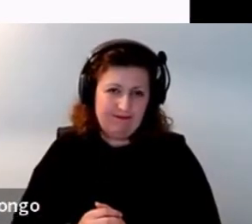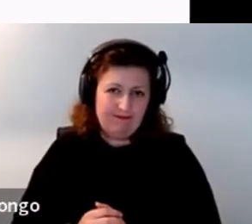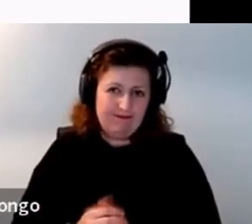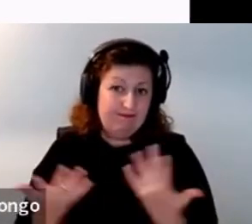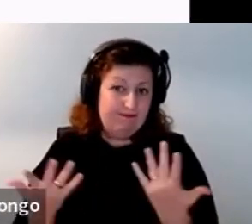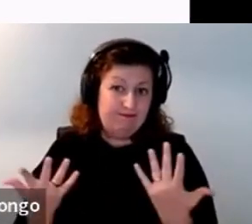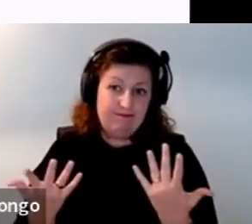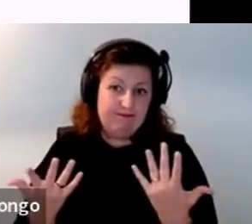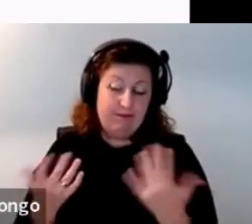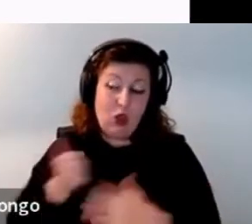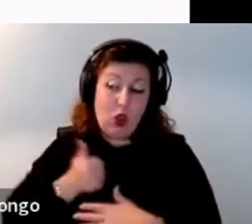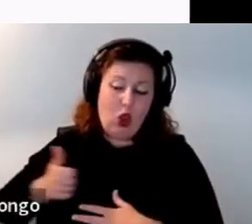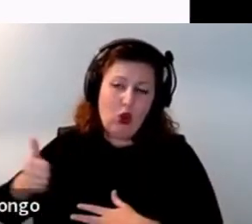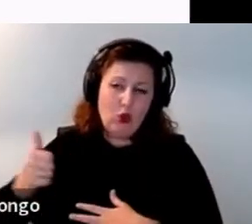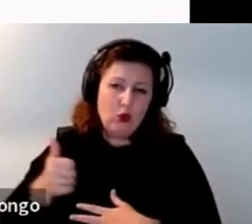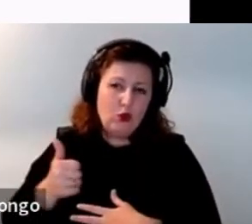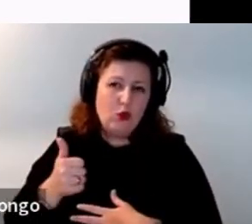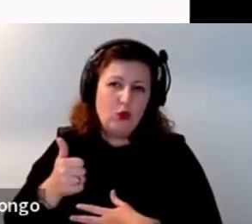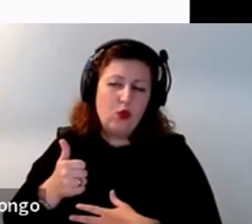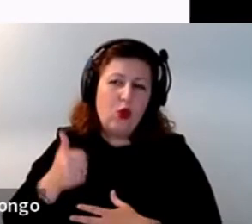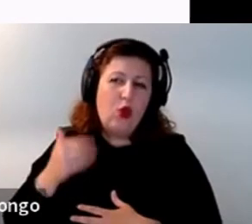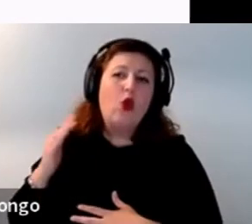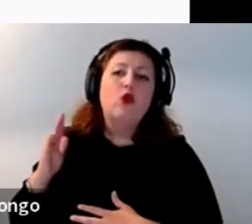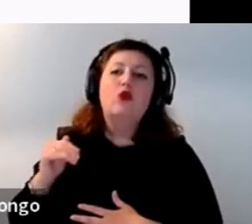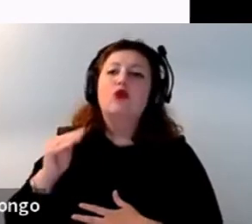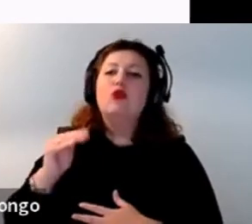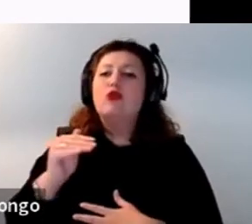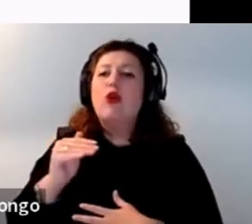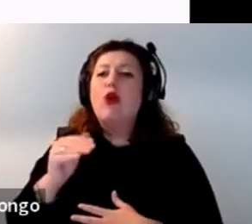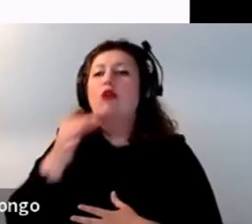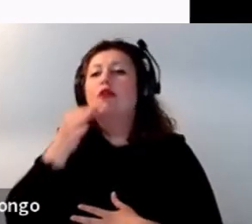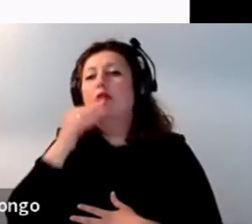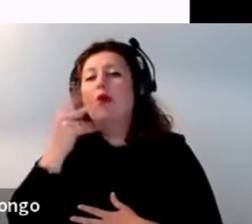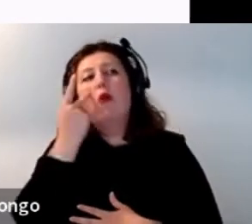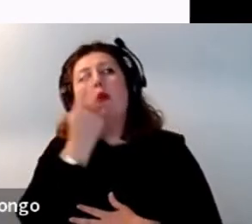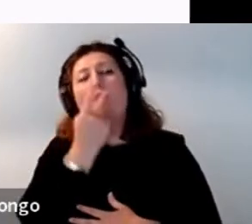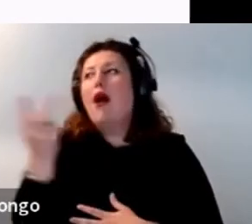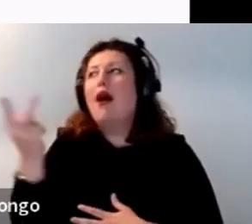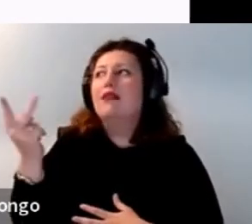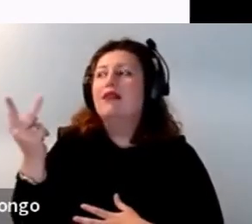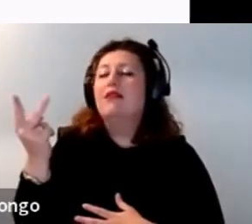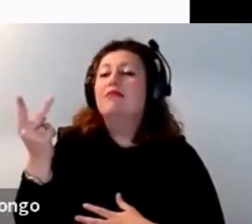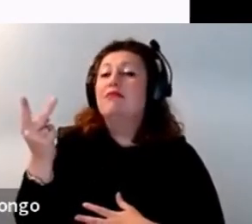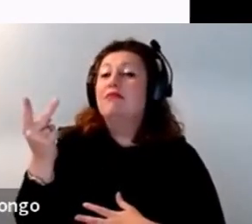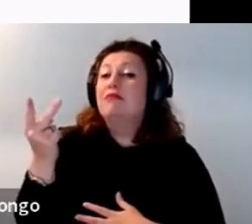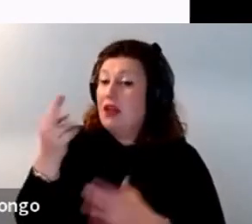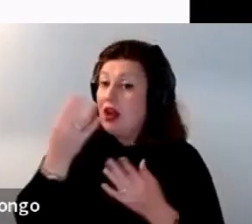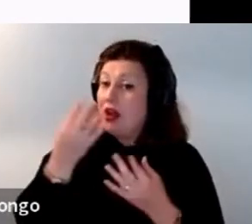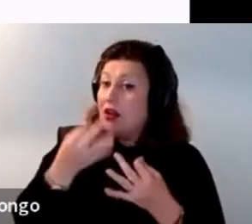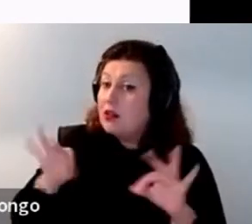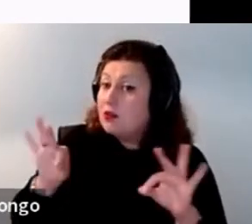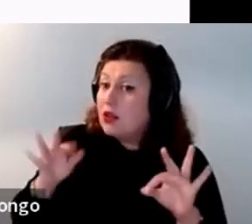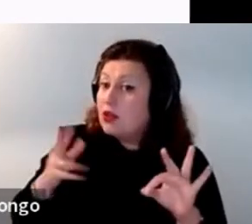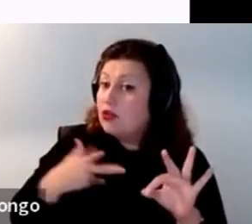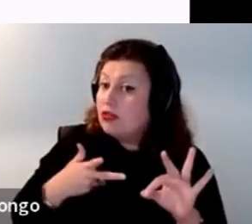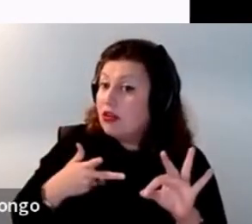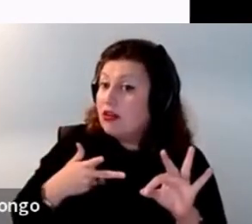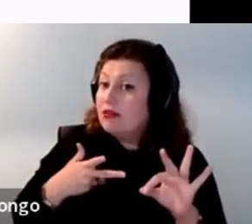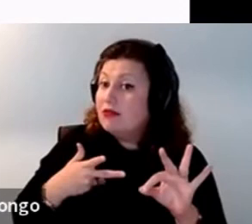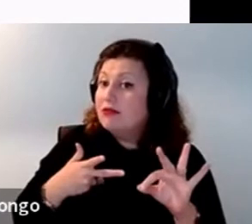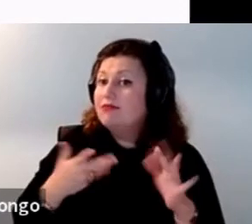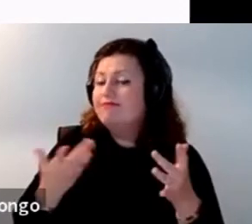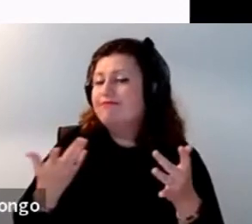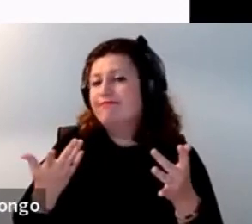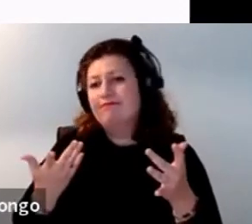ci si risponde ognuno di noi nella vita quotidiana se sono rispettati oppure no. Ci vuole molta pazienza, molto